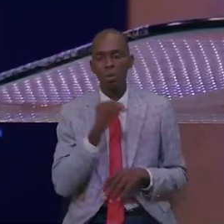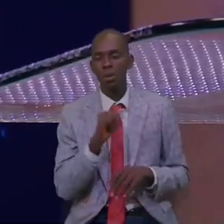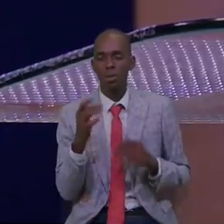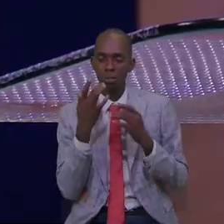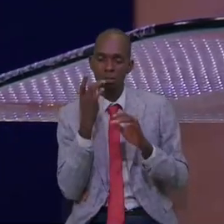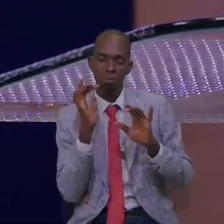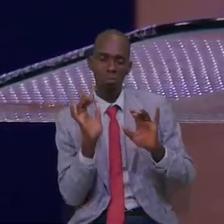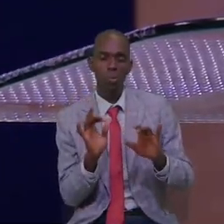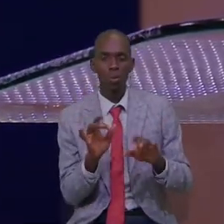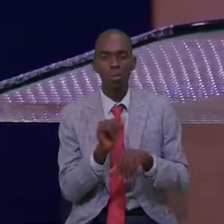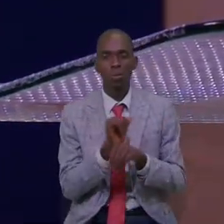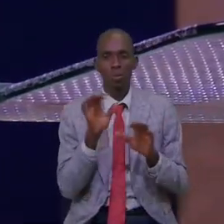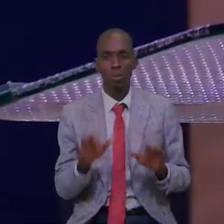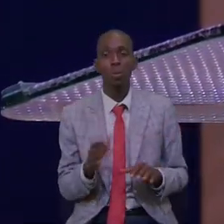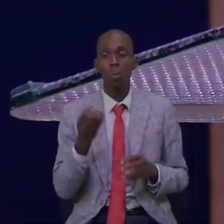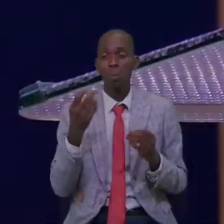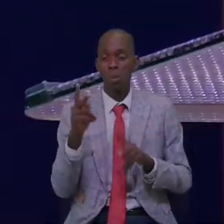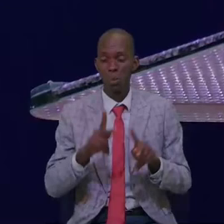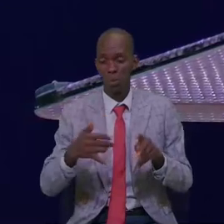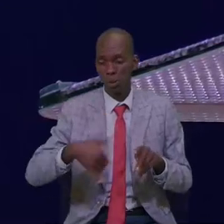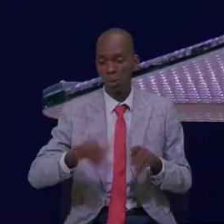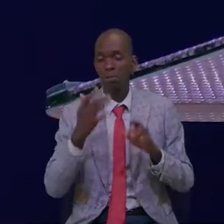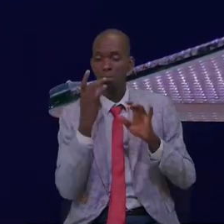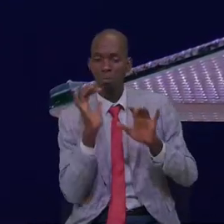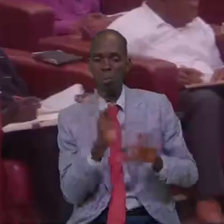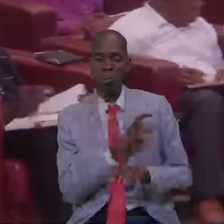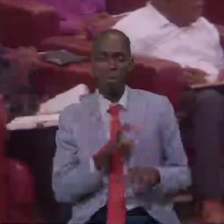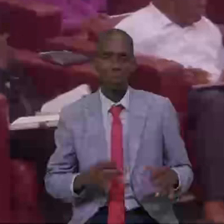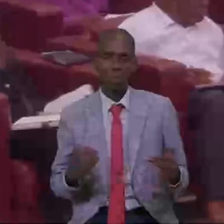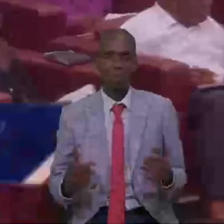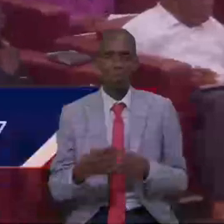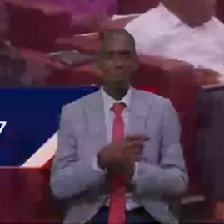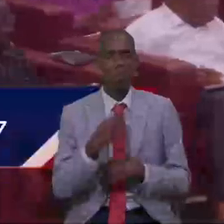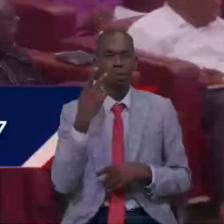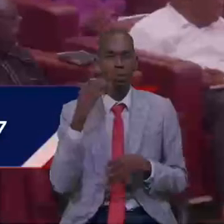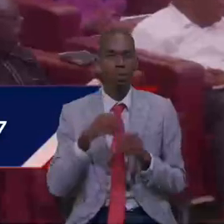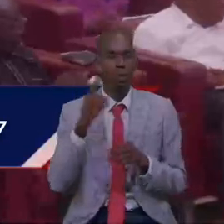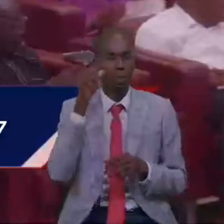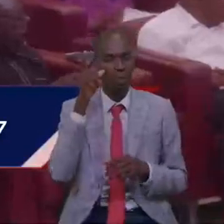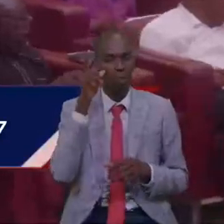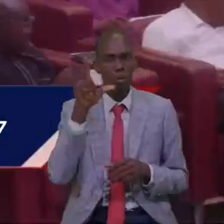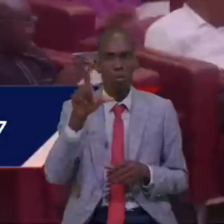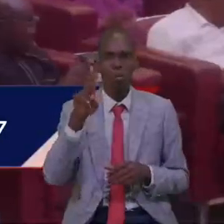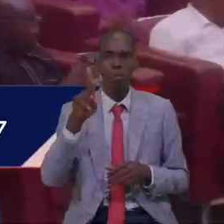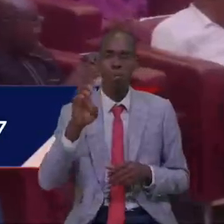il était méprisé, ridiculisé, et plusieurs se moquent de lui aujourd'hui.